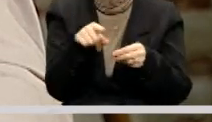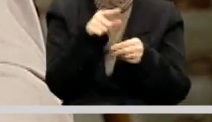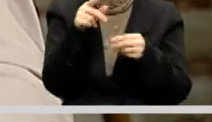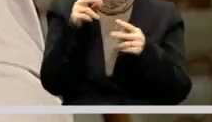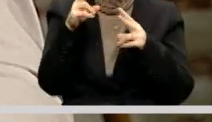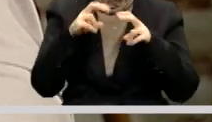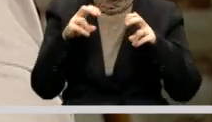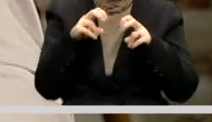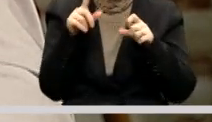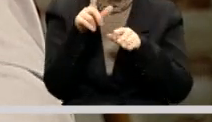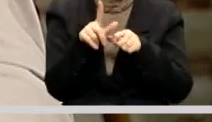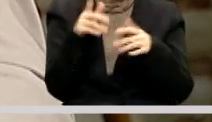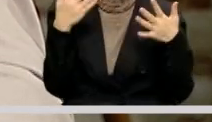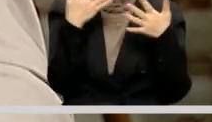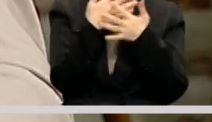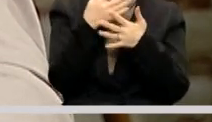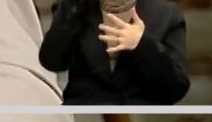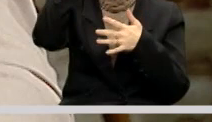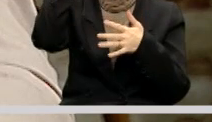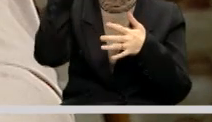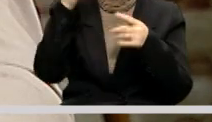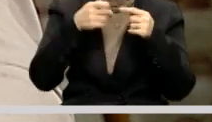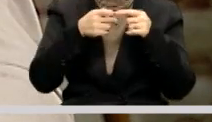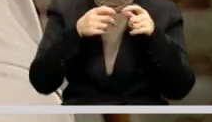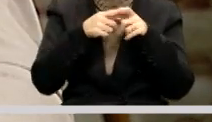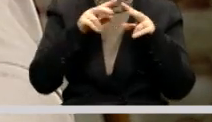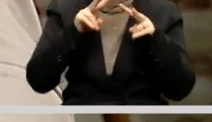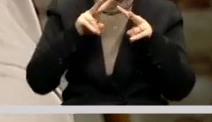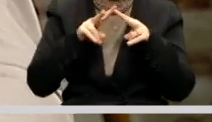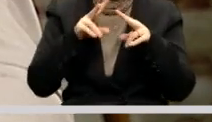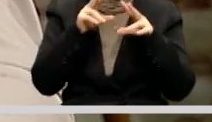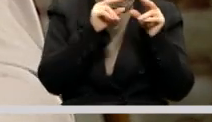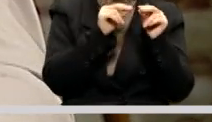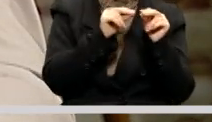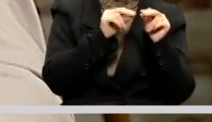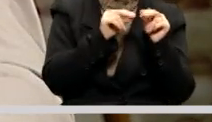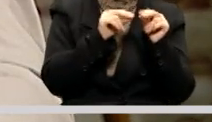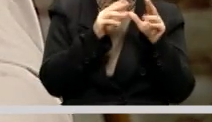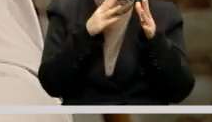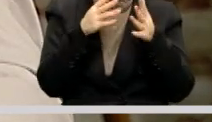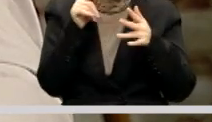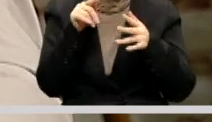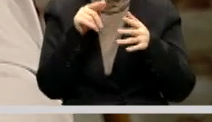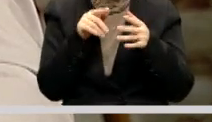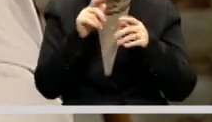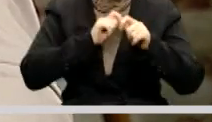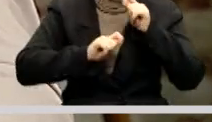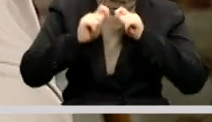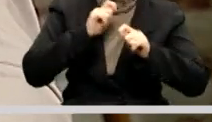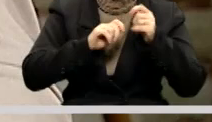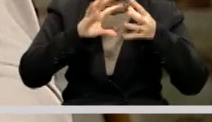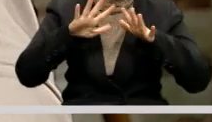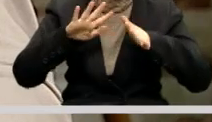Yine gece belki REM uykusu davranış bozukluğu dediğimiz bir durum yaşıyor kişi ya da uykuyla ilgili başka bir problem yaşıyor. Ona bağlı